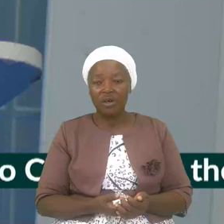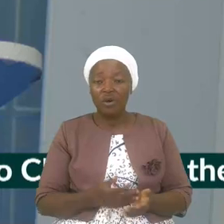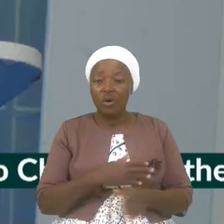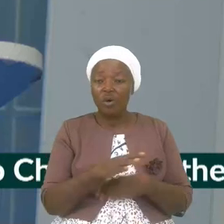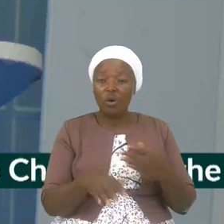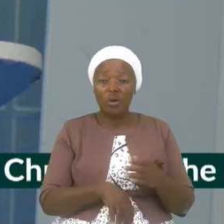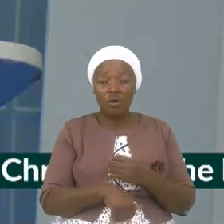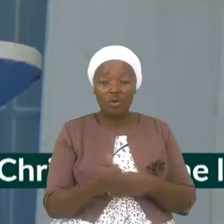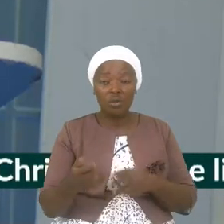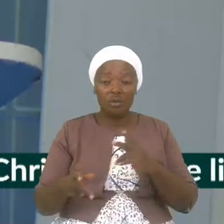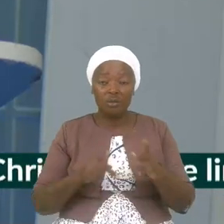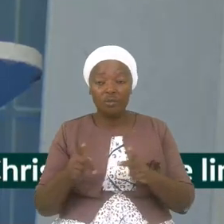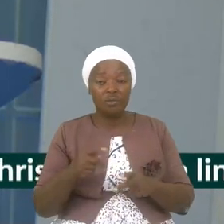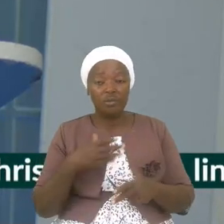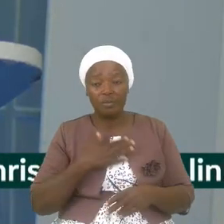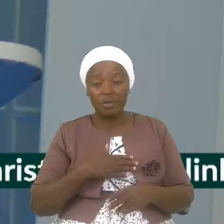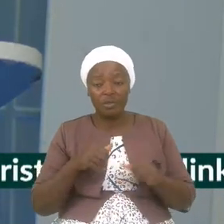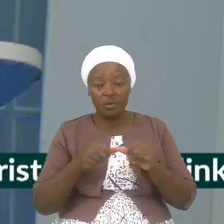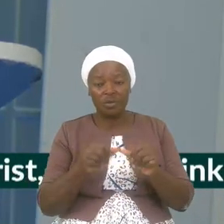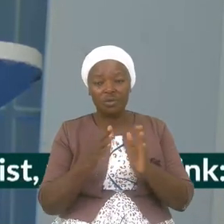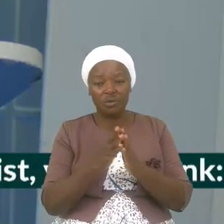nous autres soyons en esprit de prière.